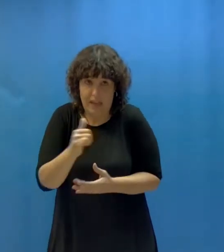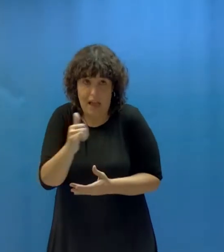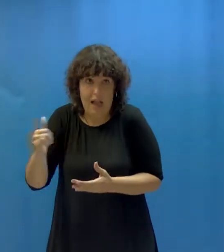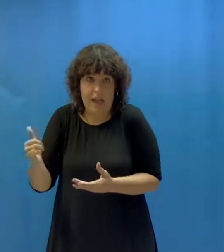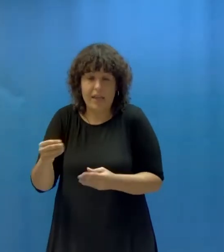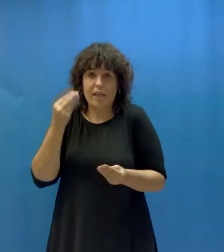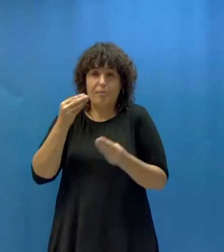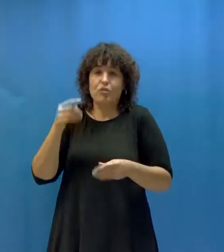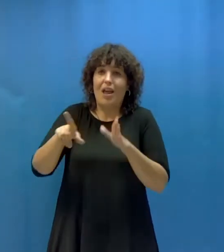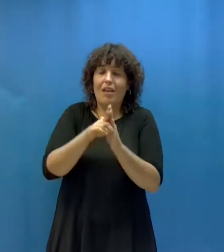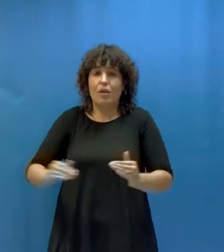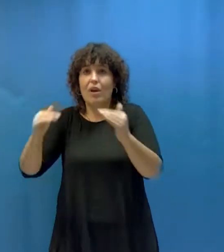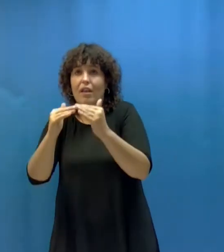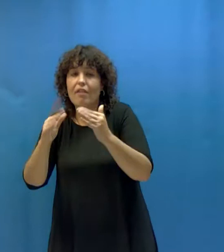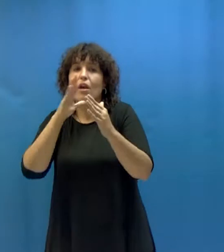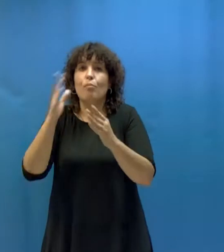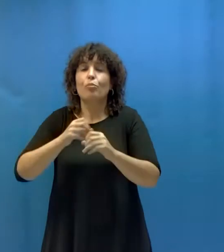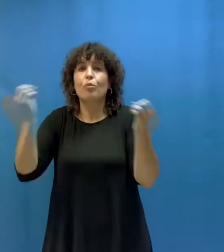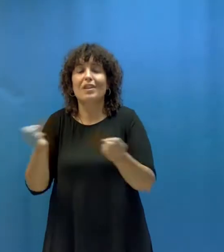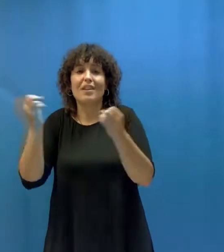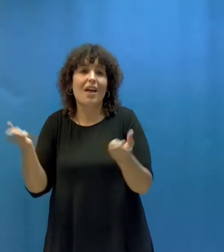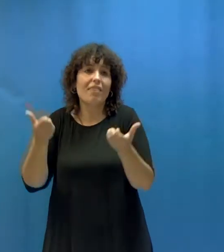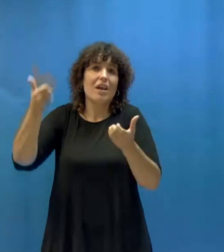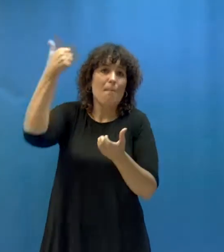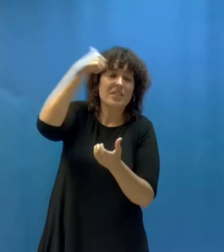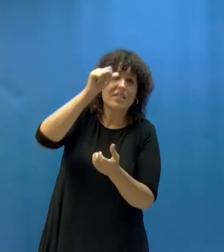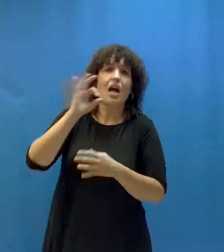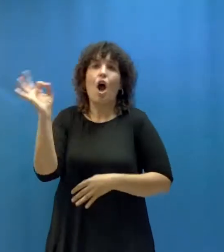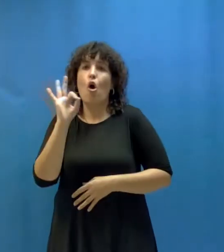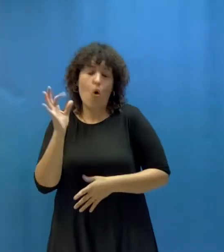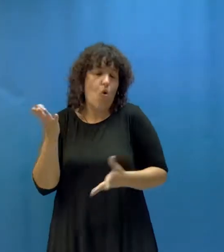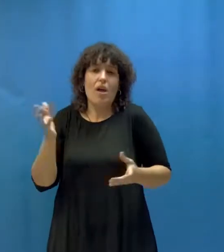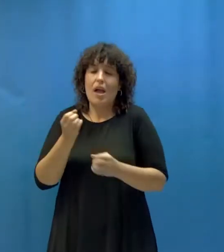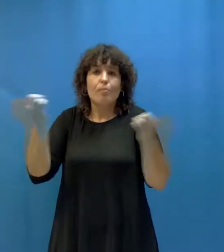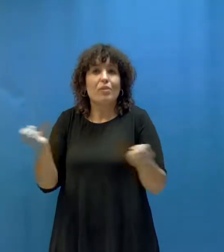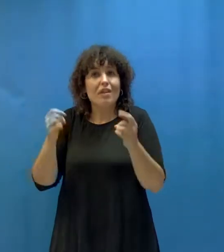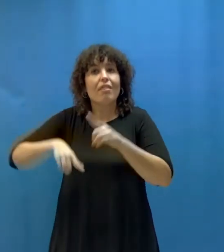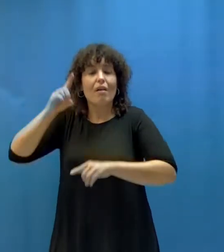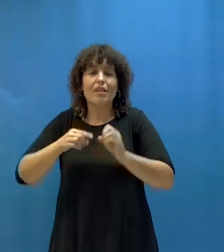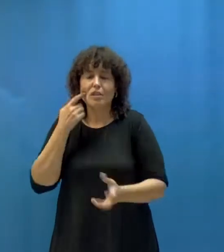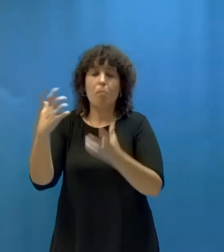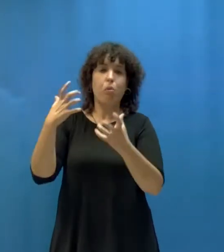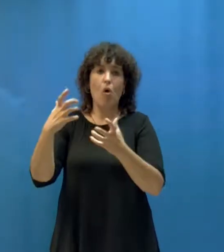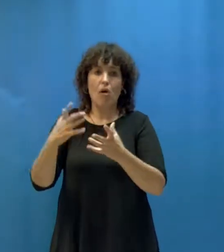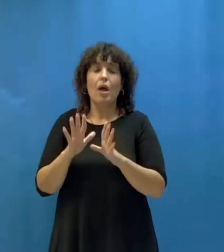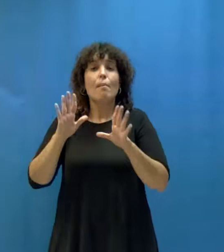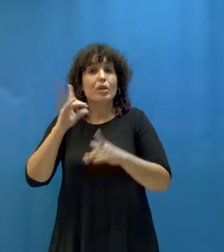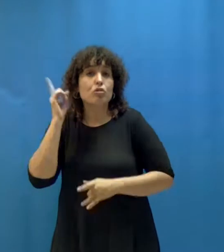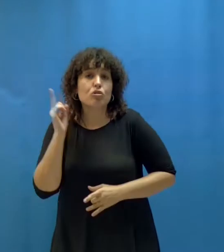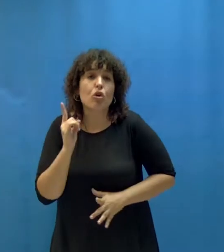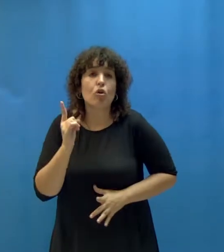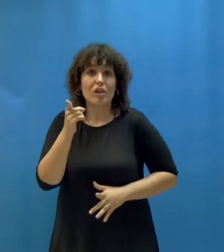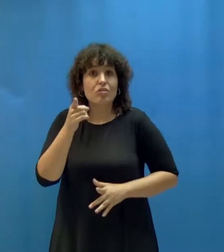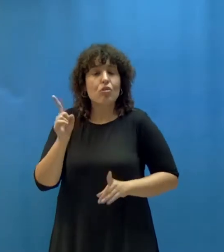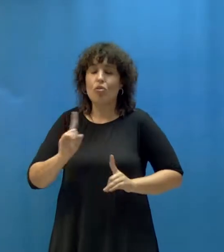publicitat sexista, o també l'impacte de gènere que pot tindre la publicitat, però no solament per això, sinó també per tindre en compte qüestions